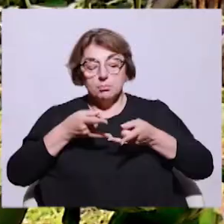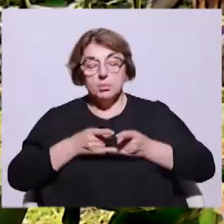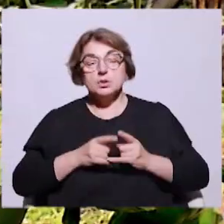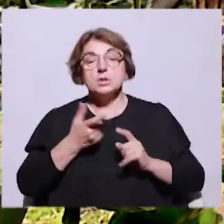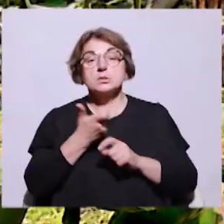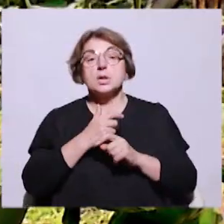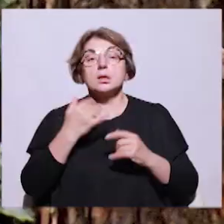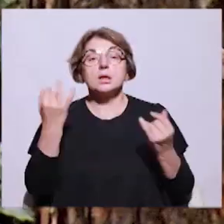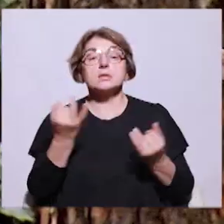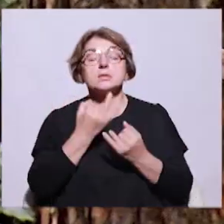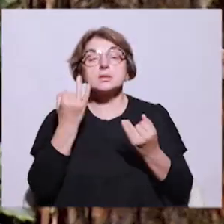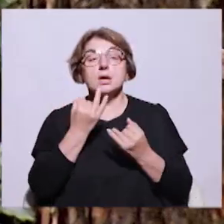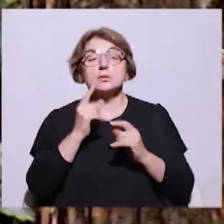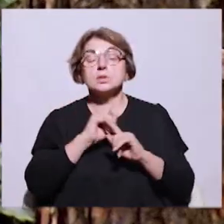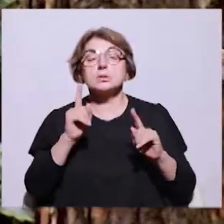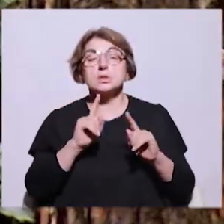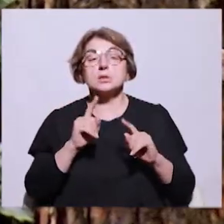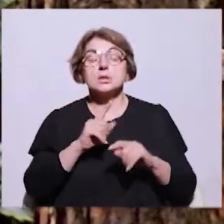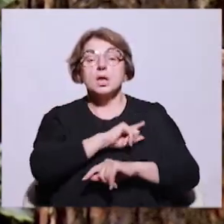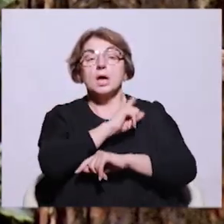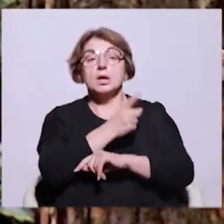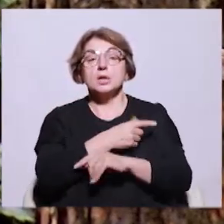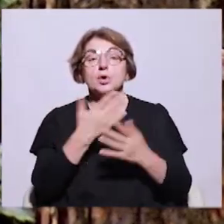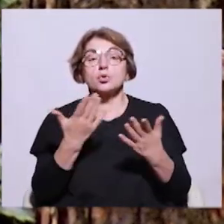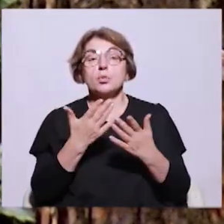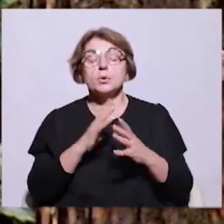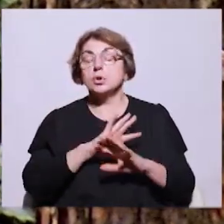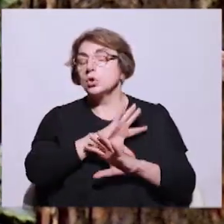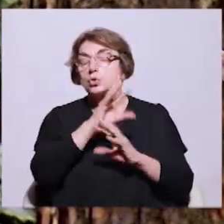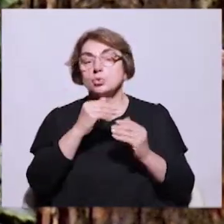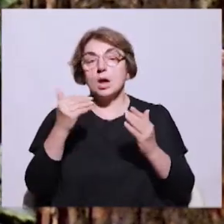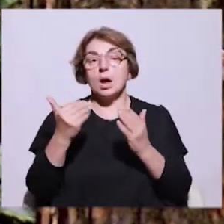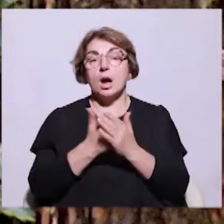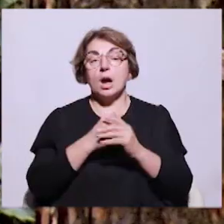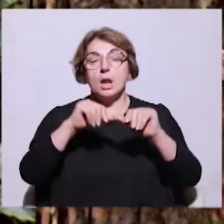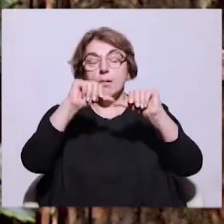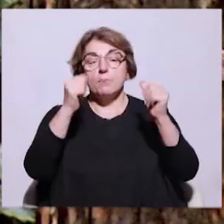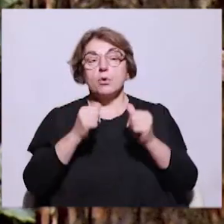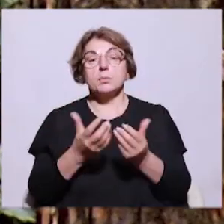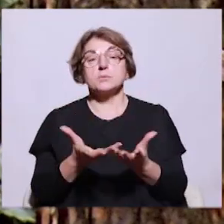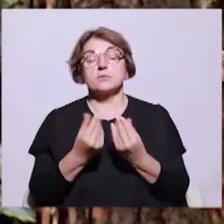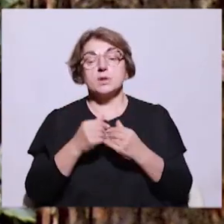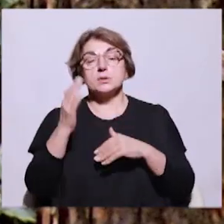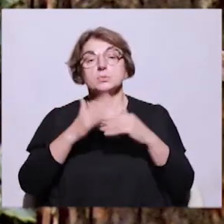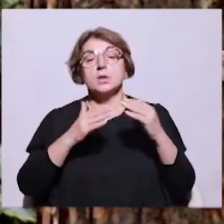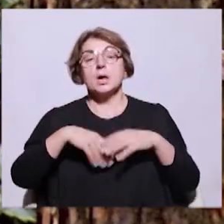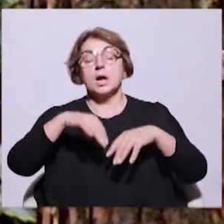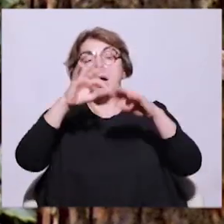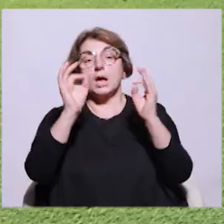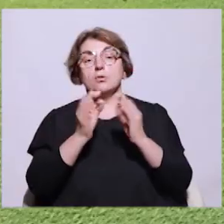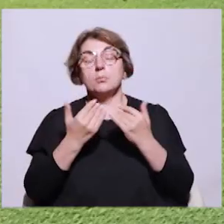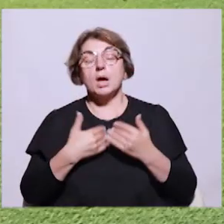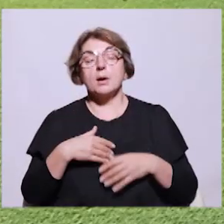არტისტულ ისეთ იმპულსებს და ენერგიას, რომელიც სრულიად ახალ ფორმებს გვაძლევს ხელოვნებაში.